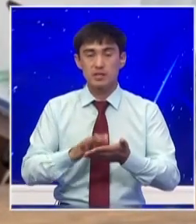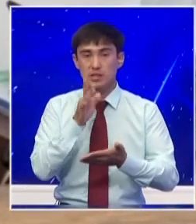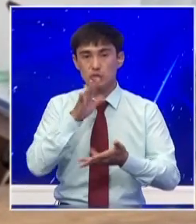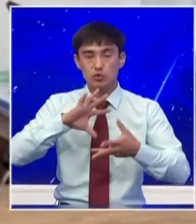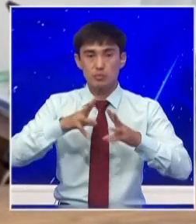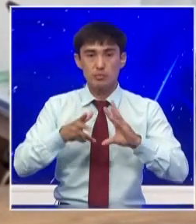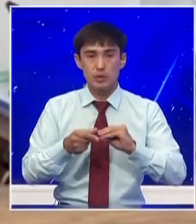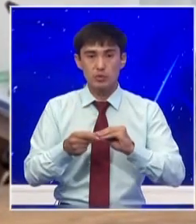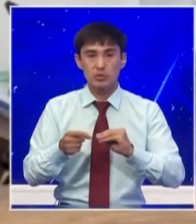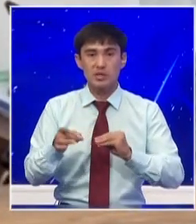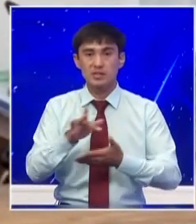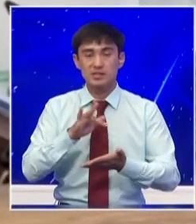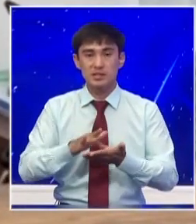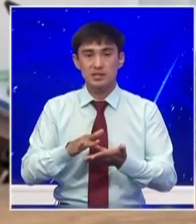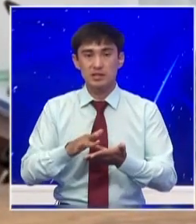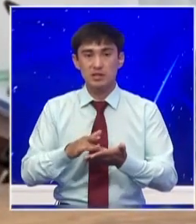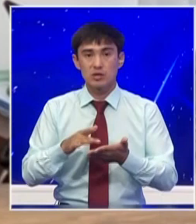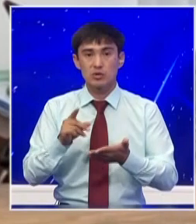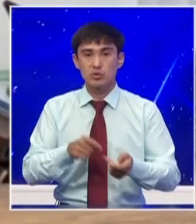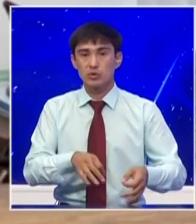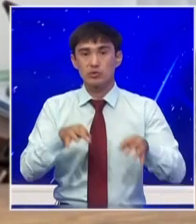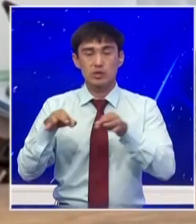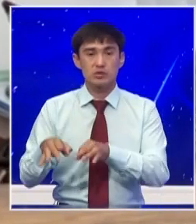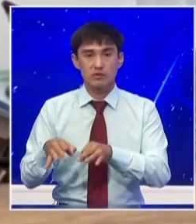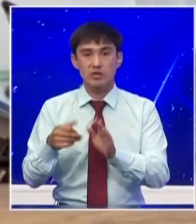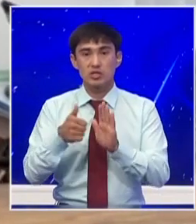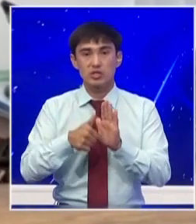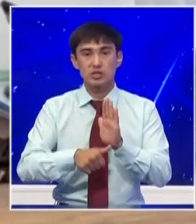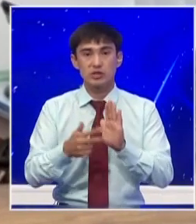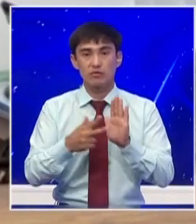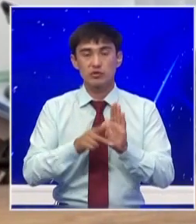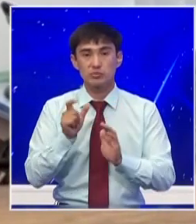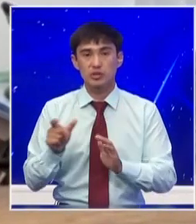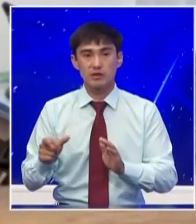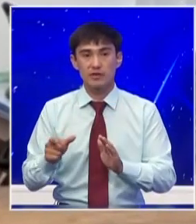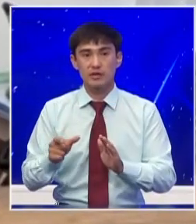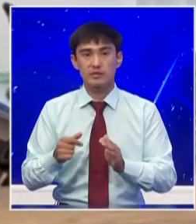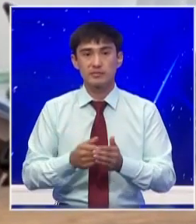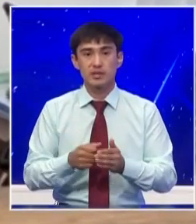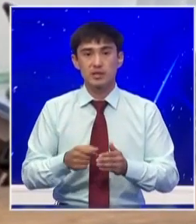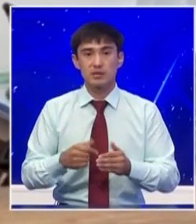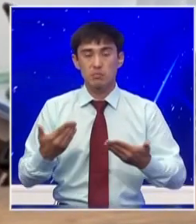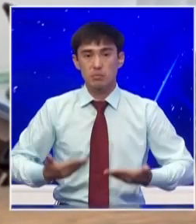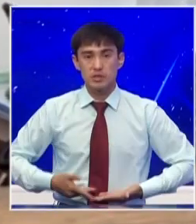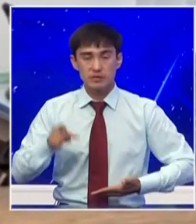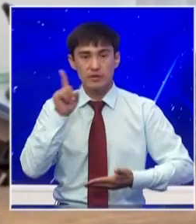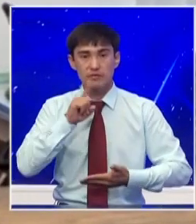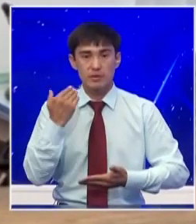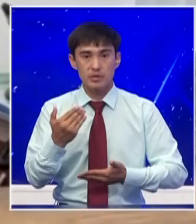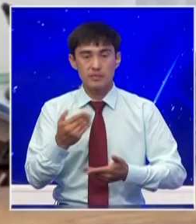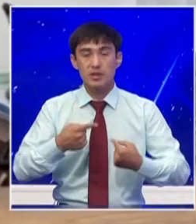в кризисный центр города Кунаев доставлено 68 человек, в том числе 47 детей.